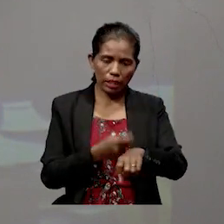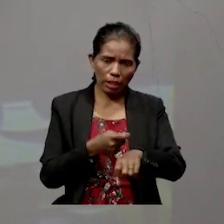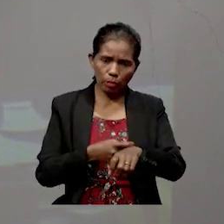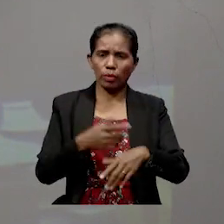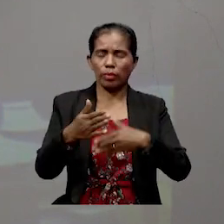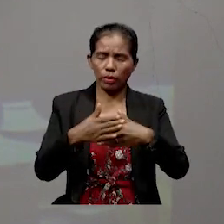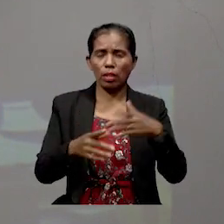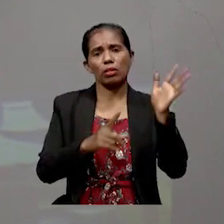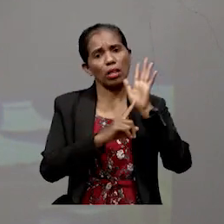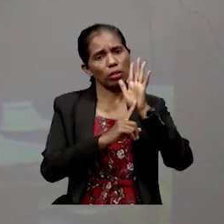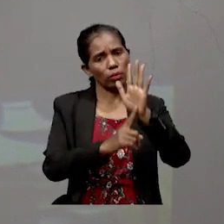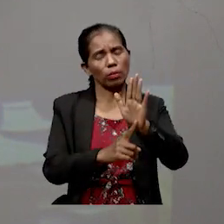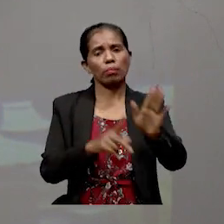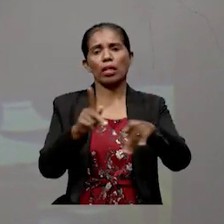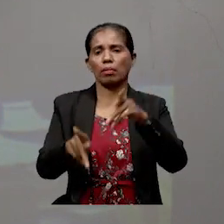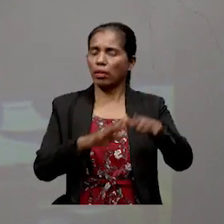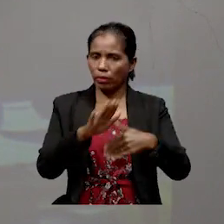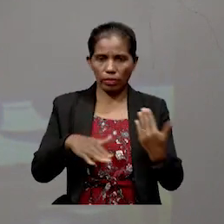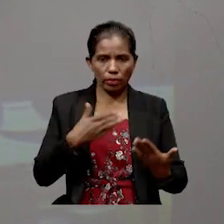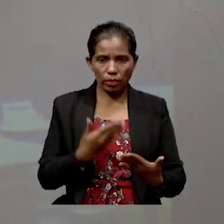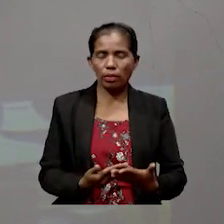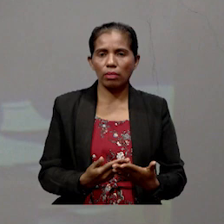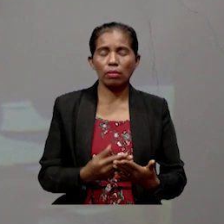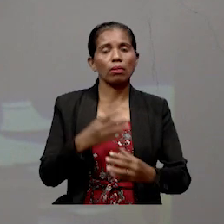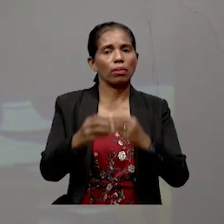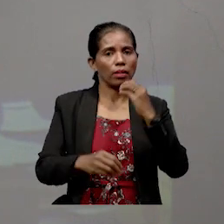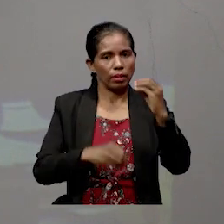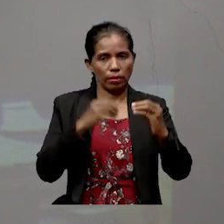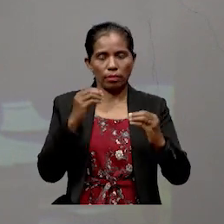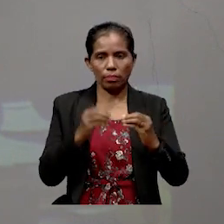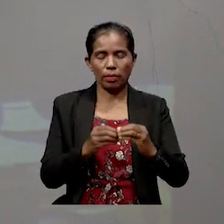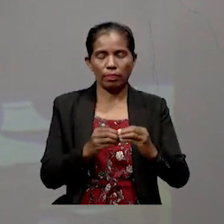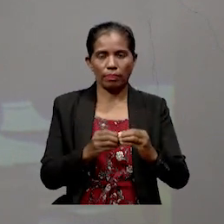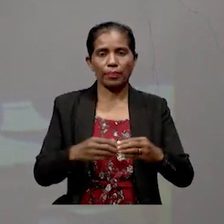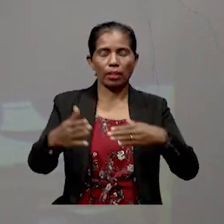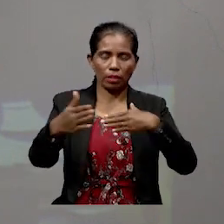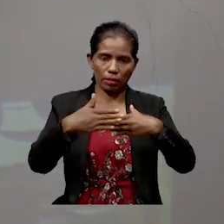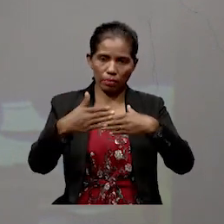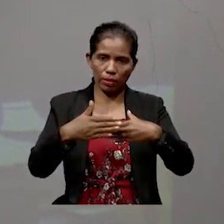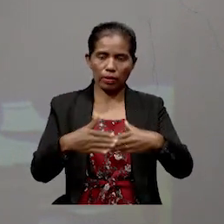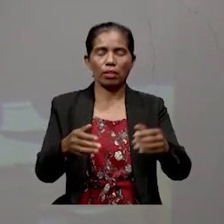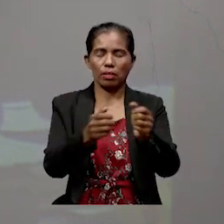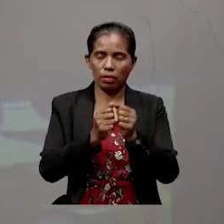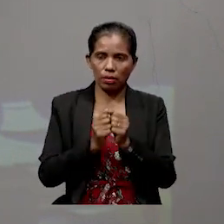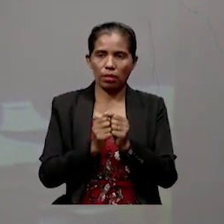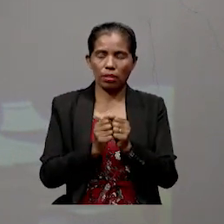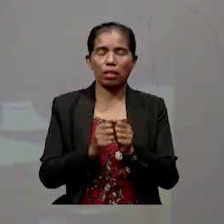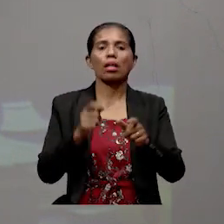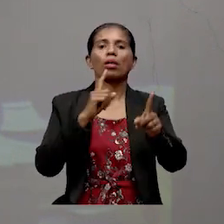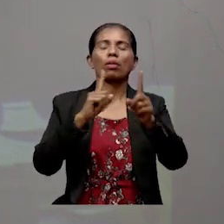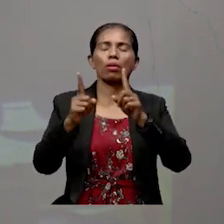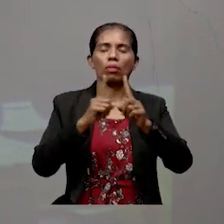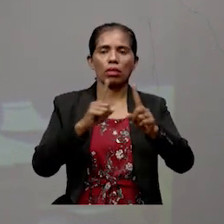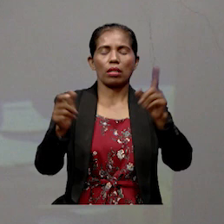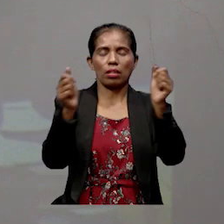ba zera saung Sira, kata atau hak besi ba malu, kuali ba